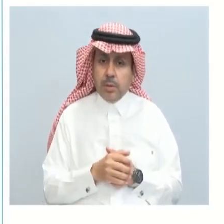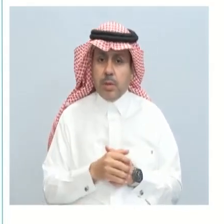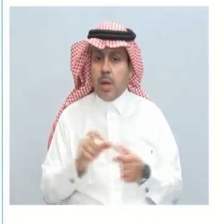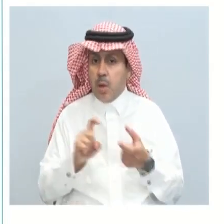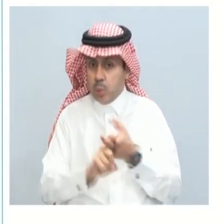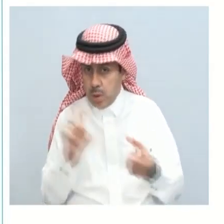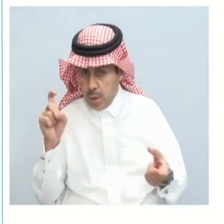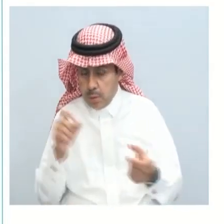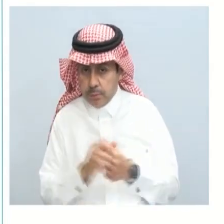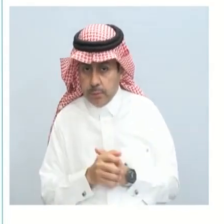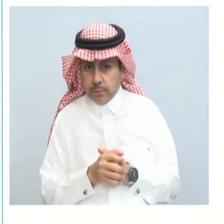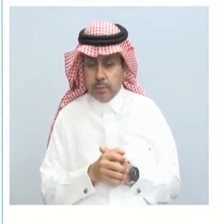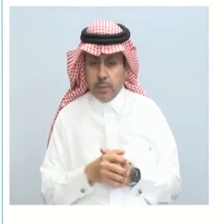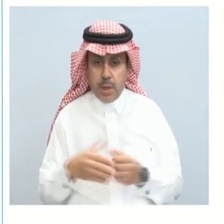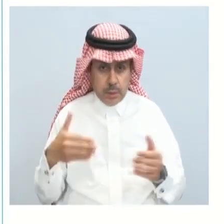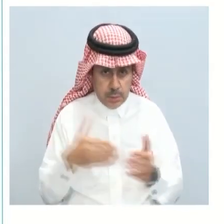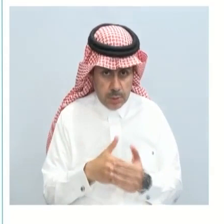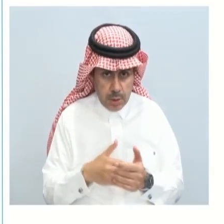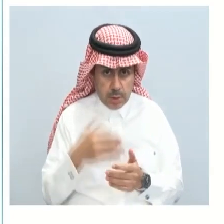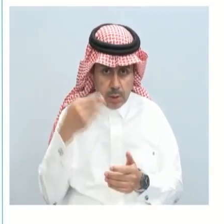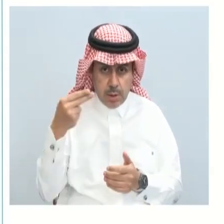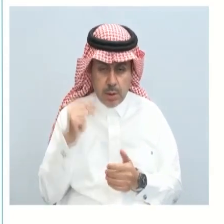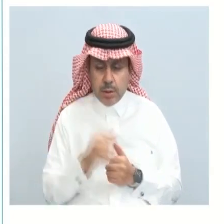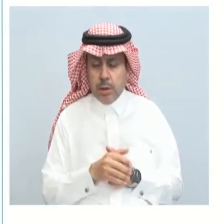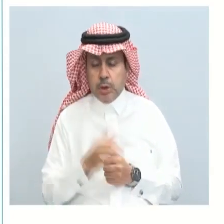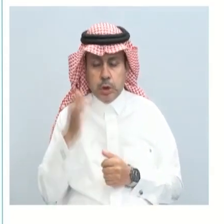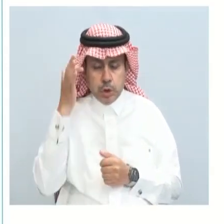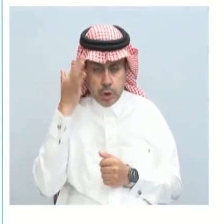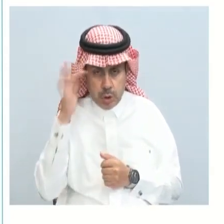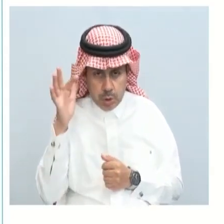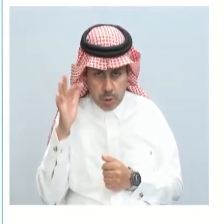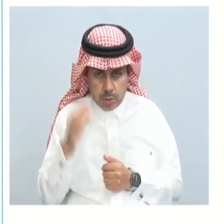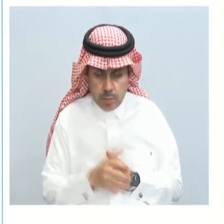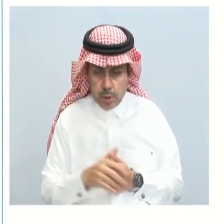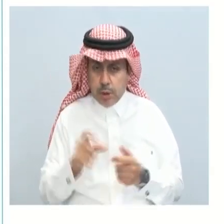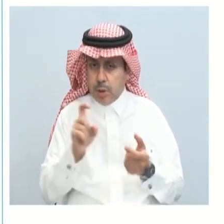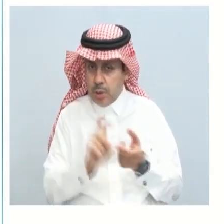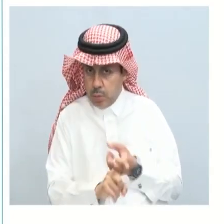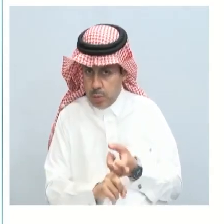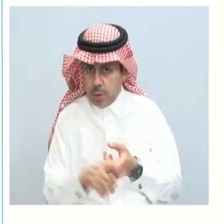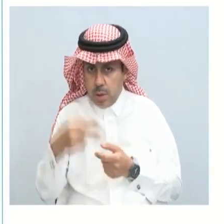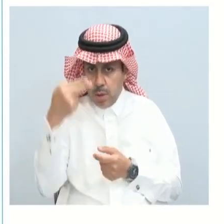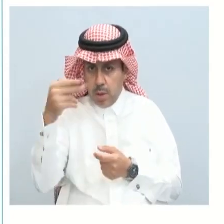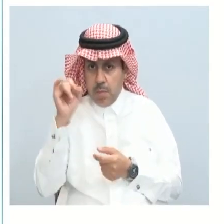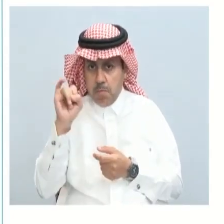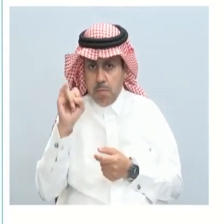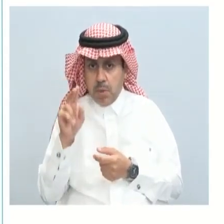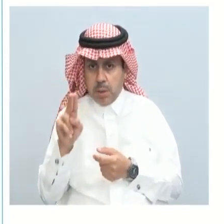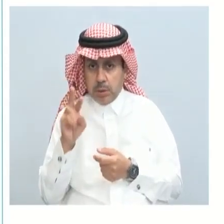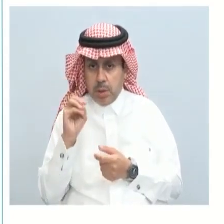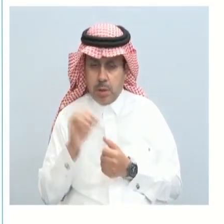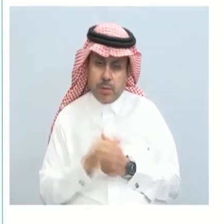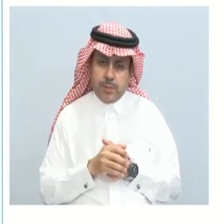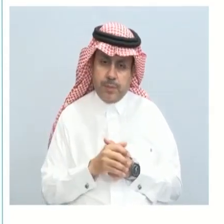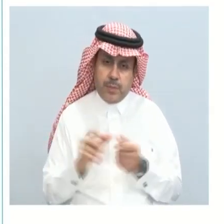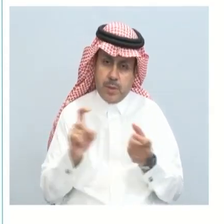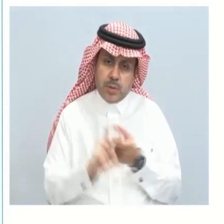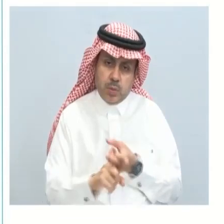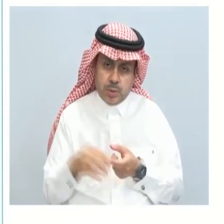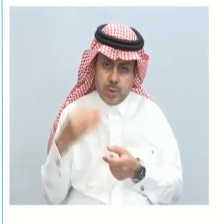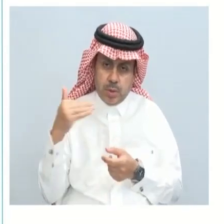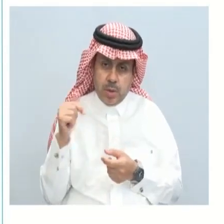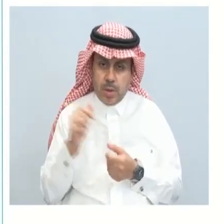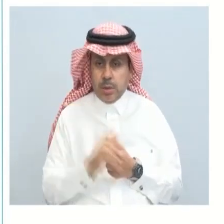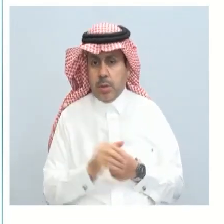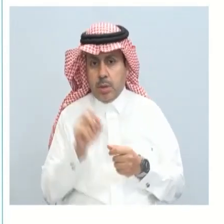طلقها وانتهت عدتها جاز له ان يتزوج عمتها او خالتها فننت بهه